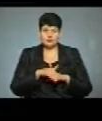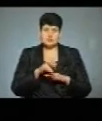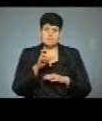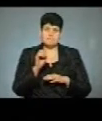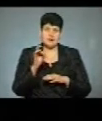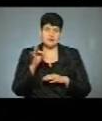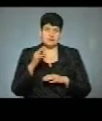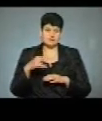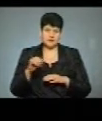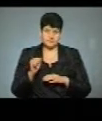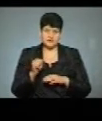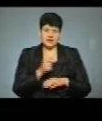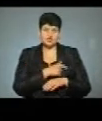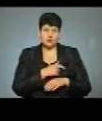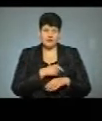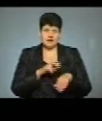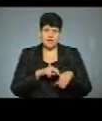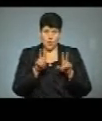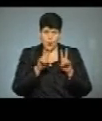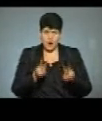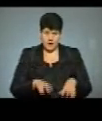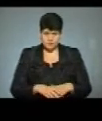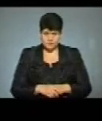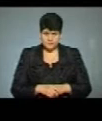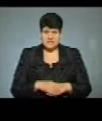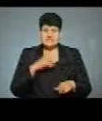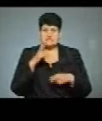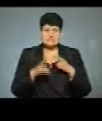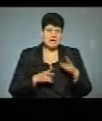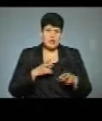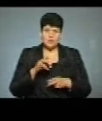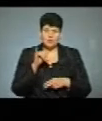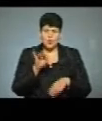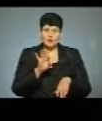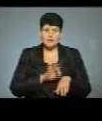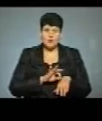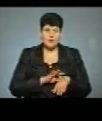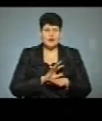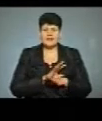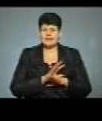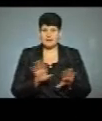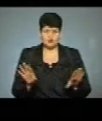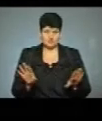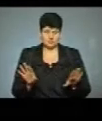Бердо. Черговий лікар його оглянув. Значить, скарг в нього на болі якісь не було.